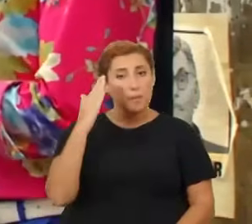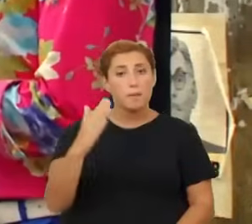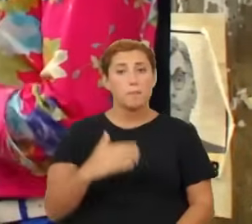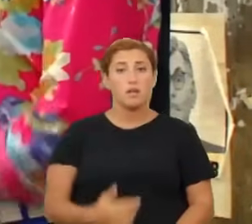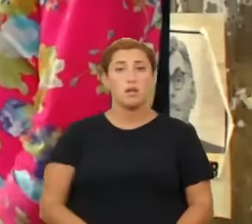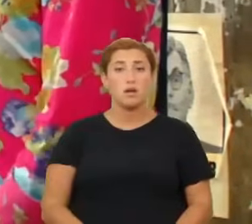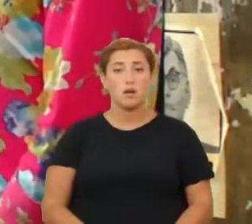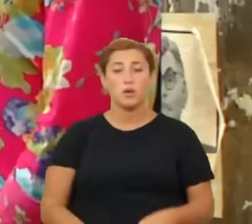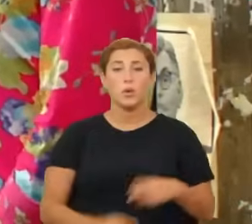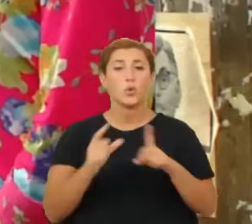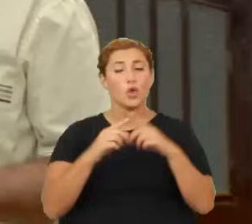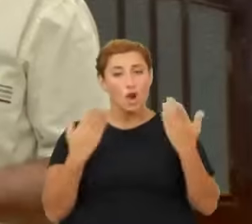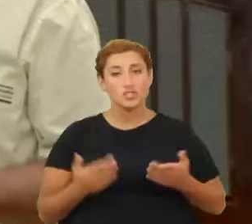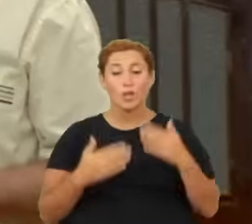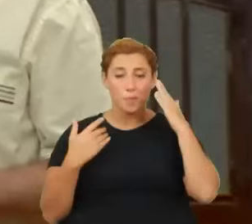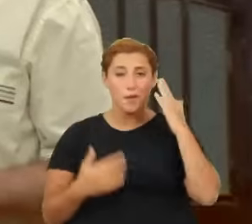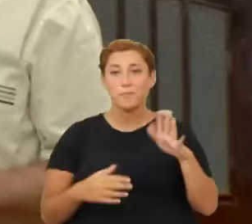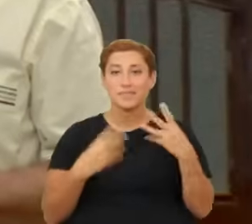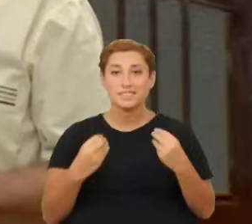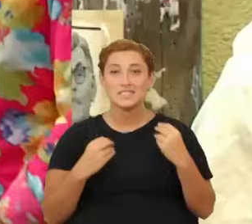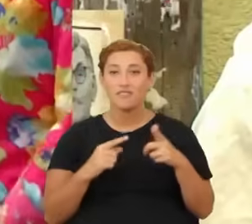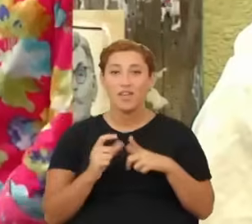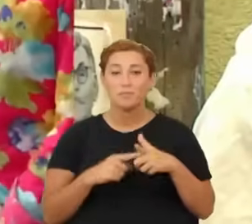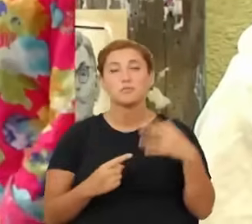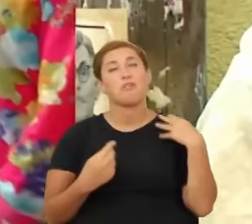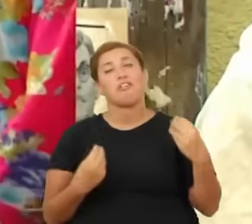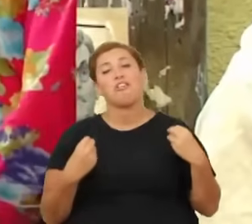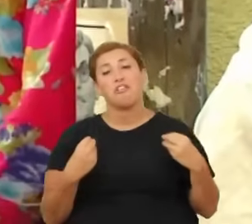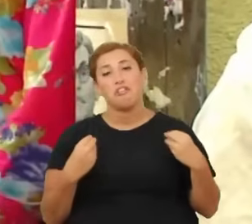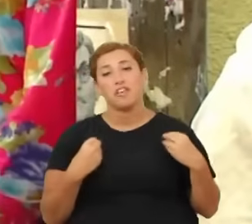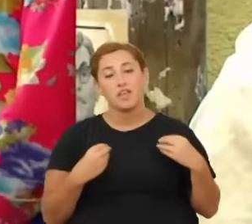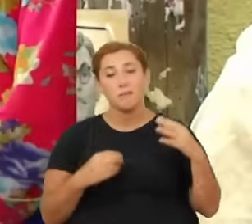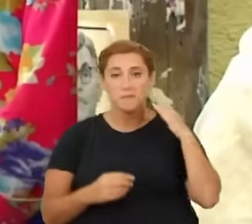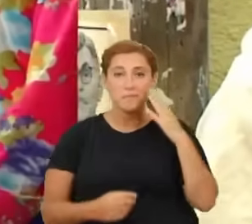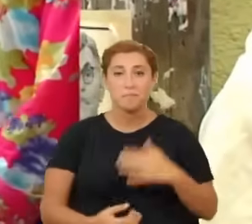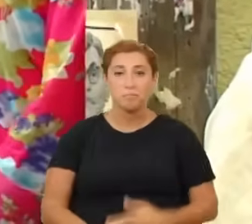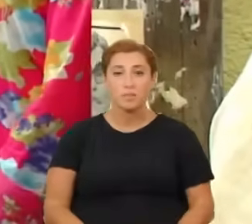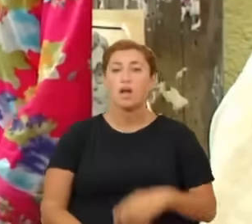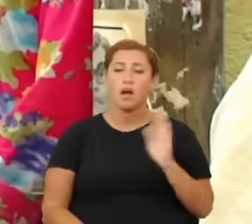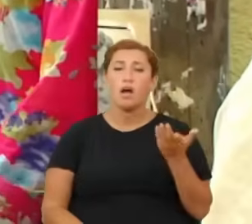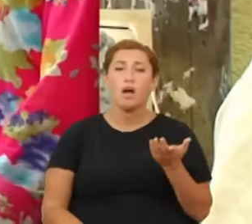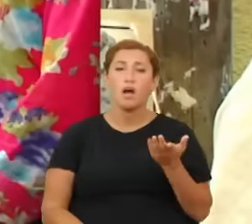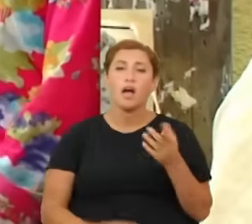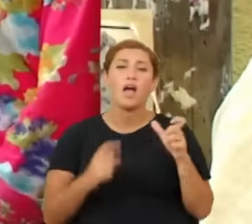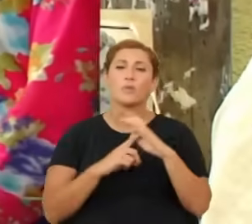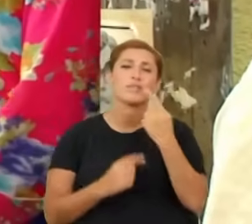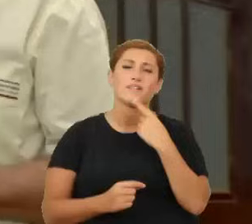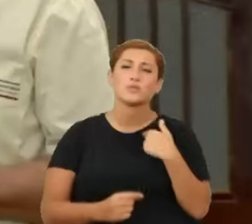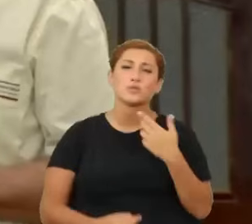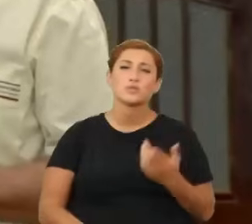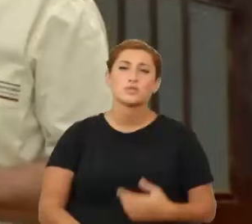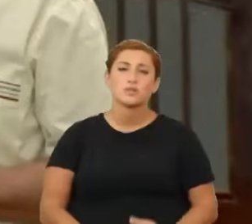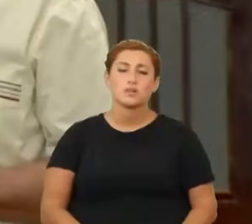selam. Ya Dinir, hoş geldin. Hoş bulduk. Nasılsın Fehmiciğim? İyidir ya, iyidir. Hoş geldin. Erun, ne diyordun